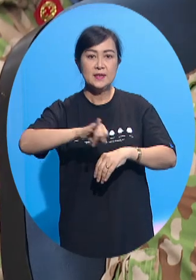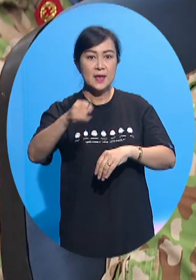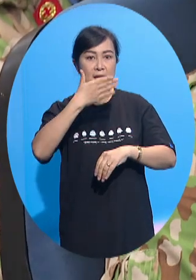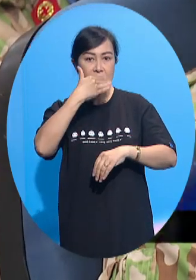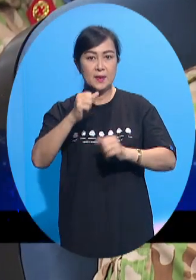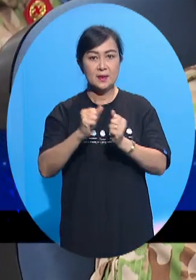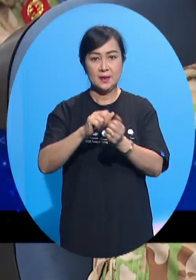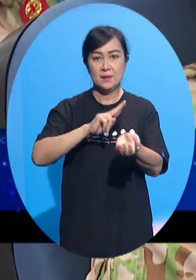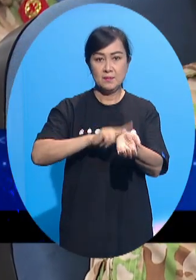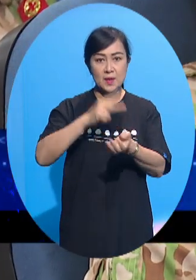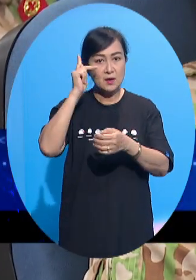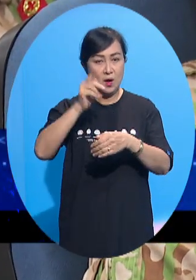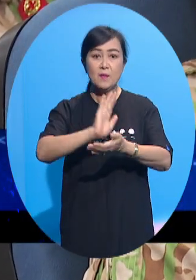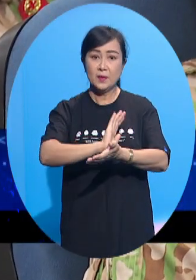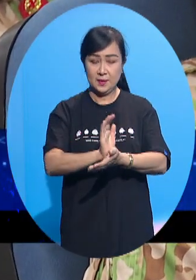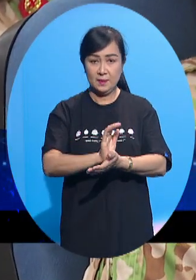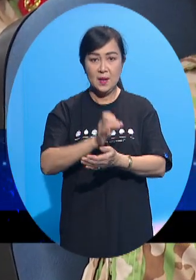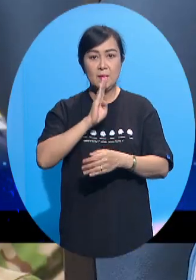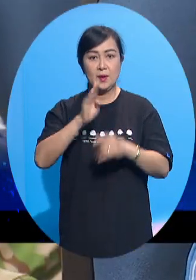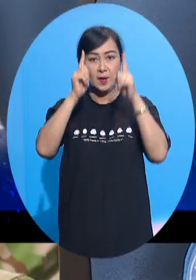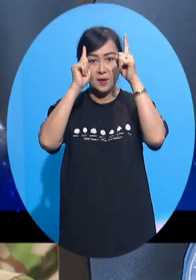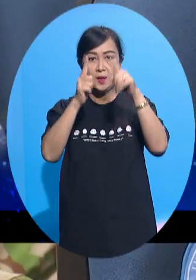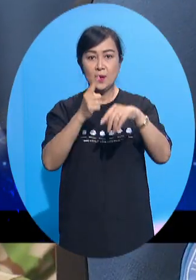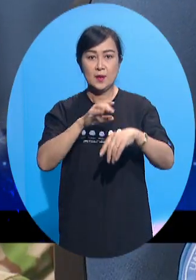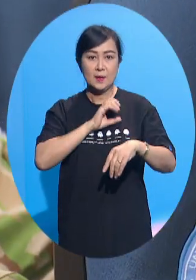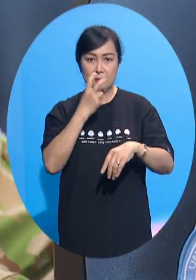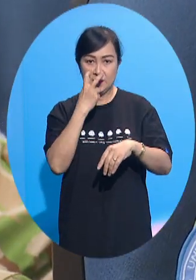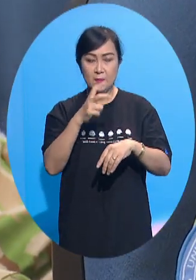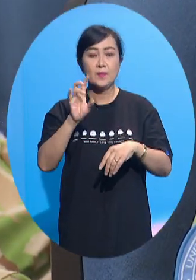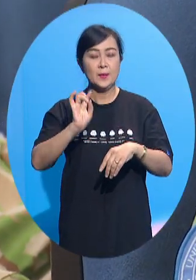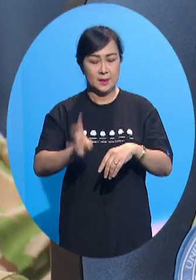đặc biệt đối với những ca bệnh khó, phức tạp, báo cáo lãnh đạo các cấp, xem xét, quyết định.